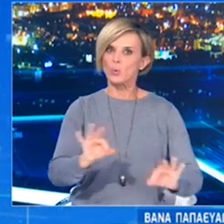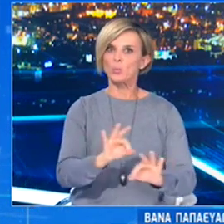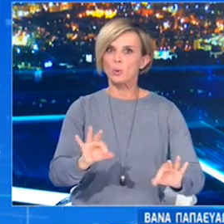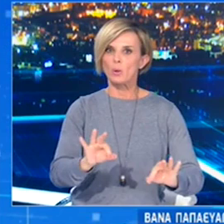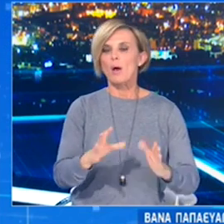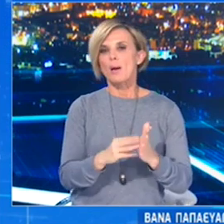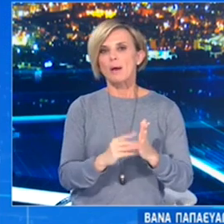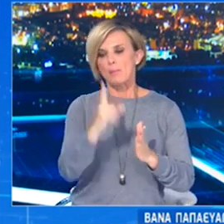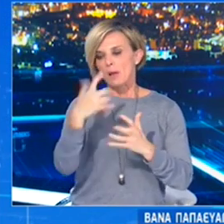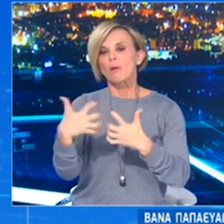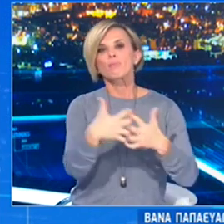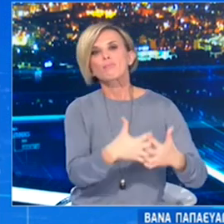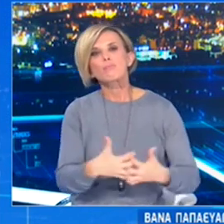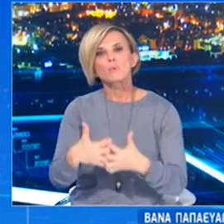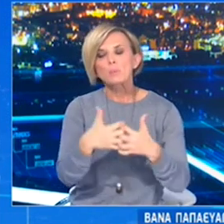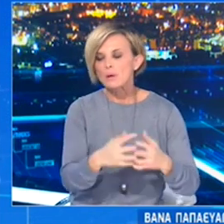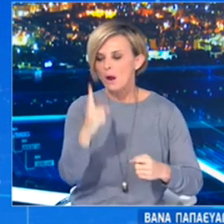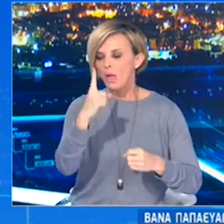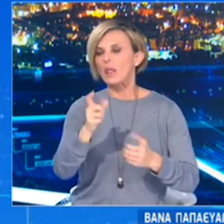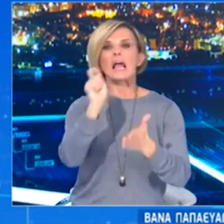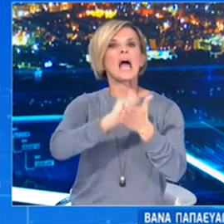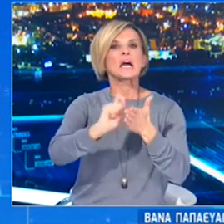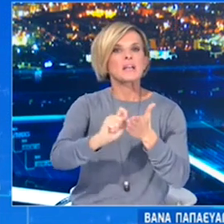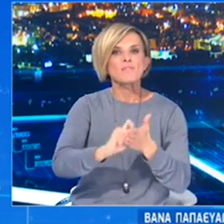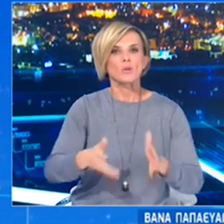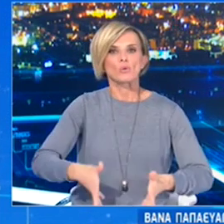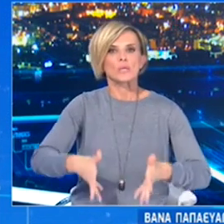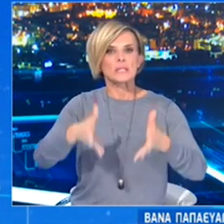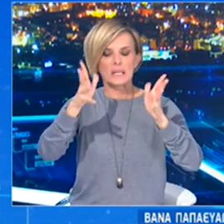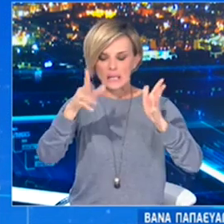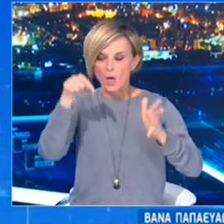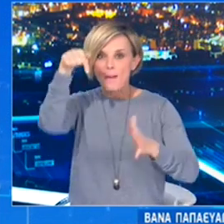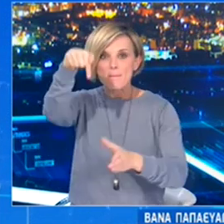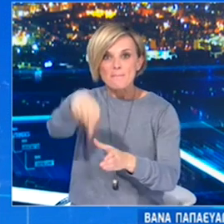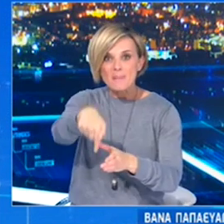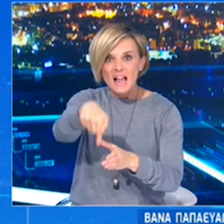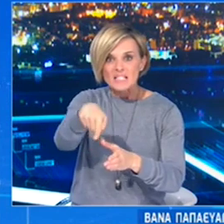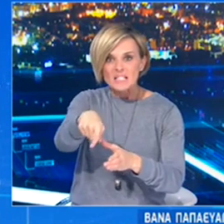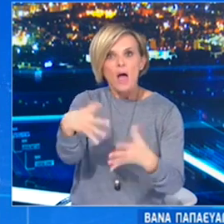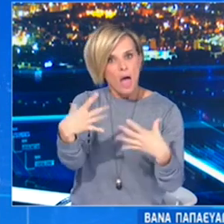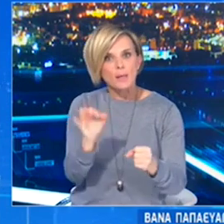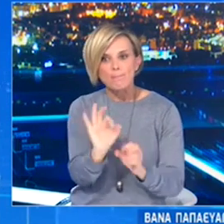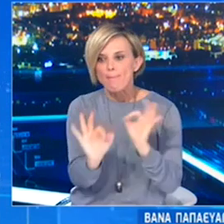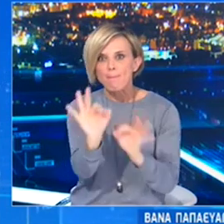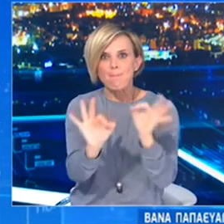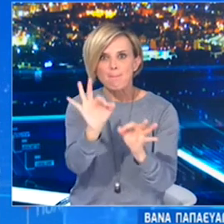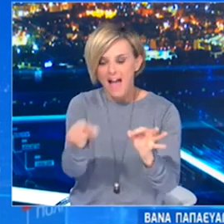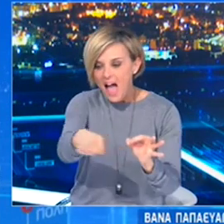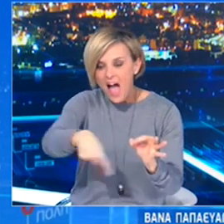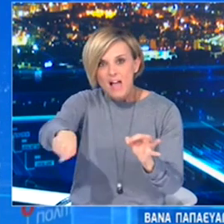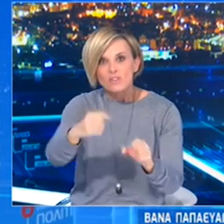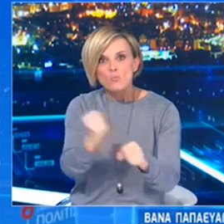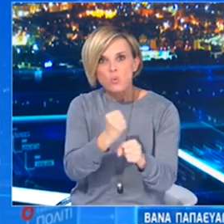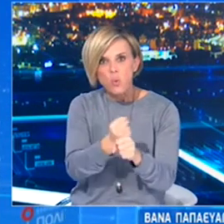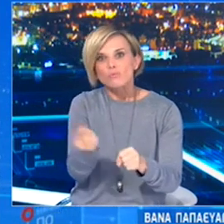σε ένα εργασιακό περιβάλλον, σε μια κλειστή δομή, που λειτουργεί σαν μια πηγή υπερμετάδοσης και έχει σαν αποτέλεσμα τη διασπορά μέσα